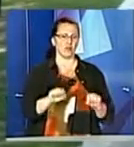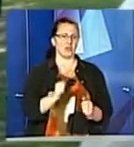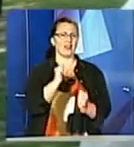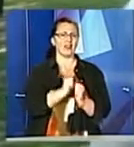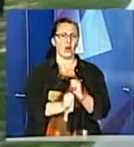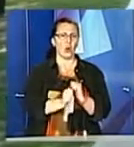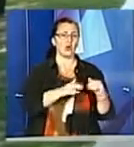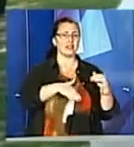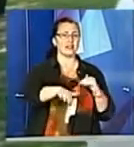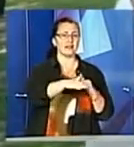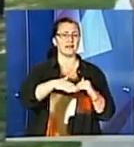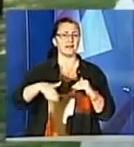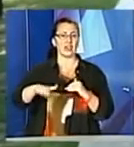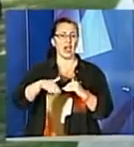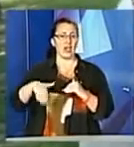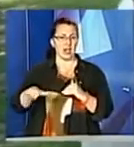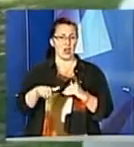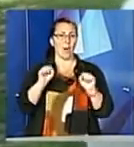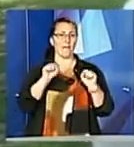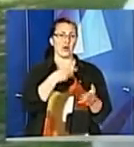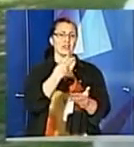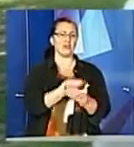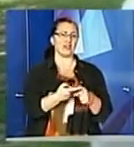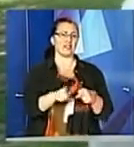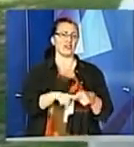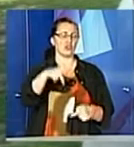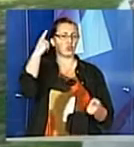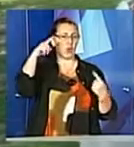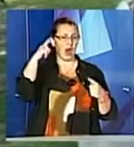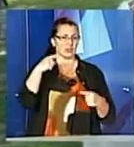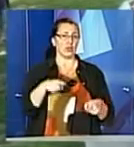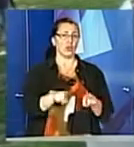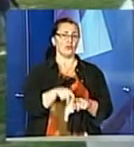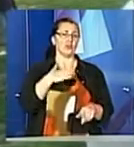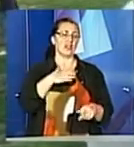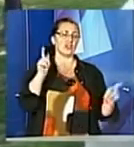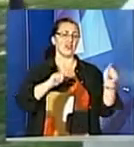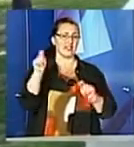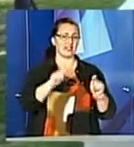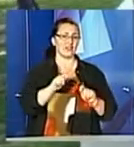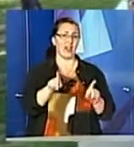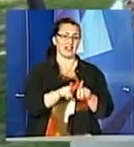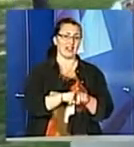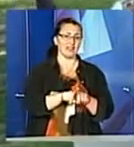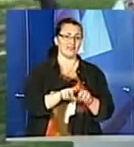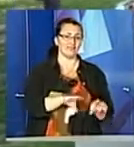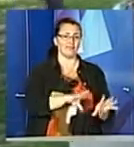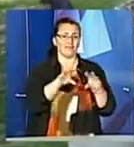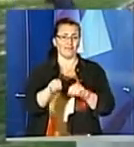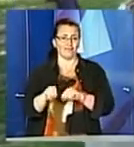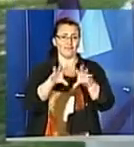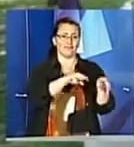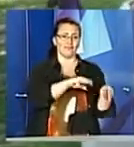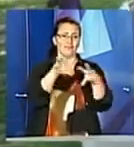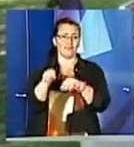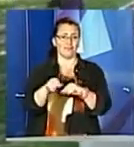кожній галявині можна показати цю казку. І тому наш фестиваль так мігрує з однієї галявини на іншу. В